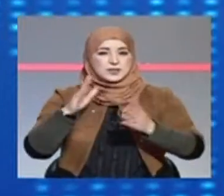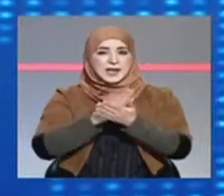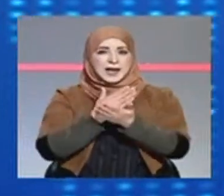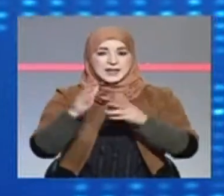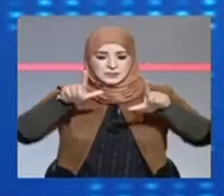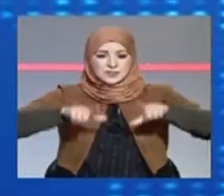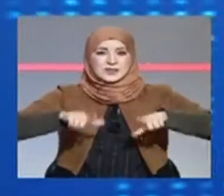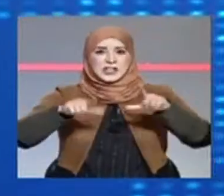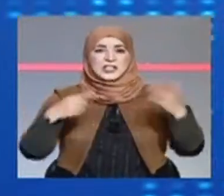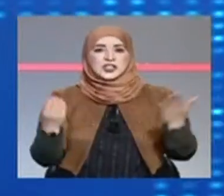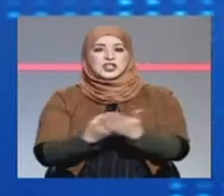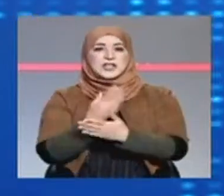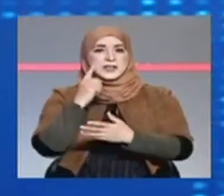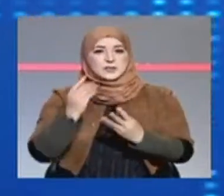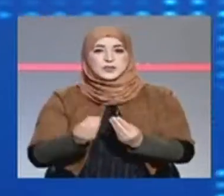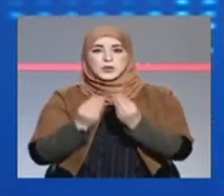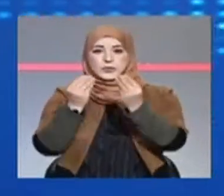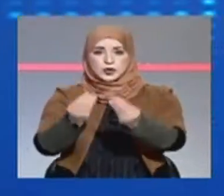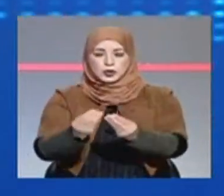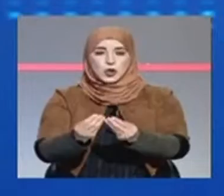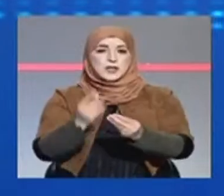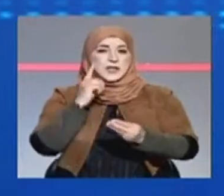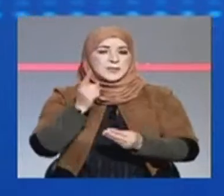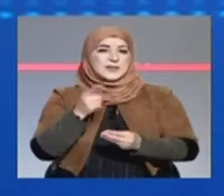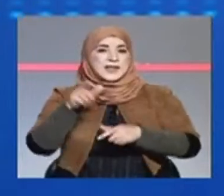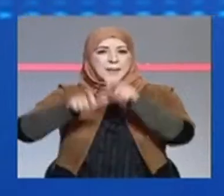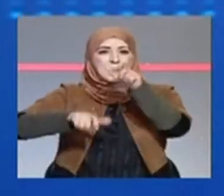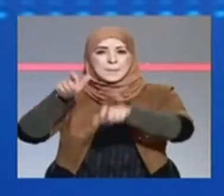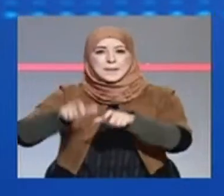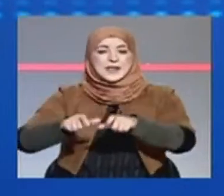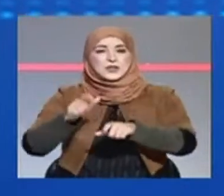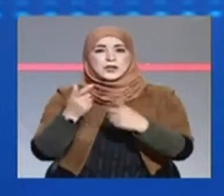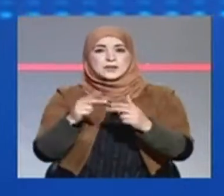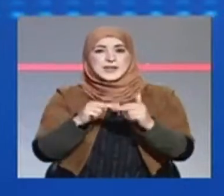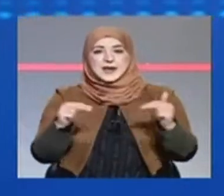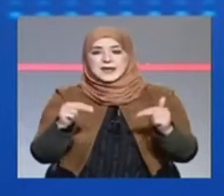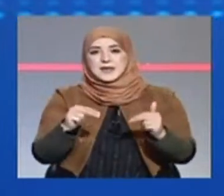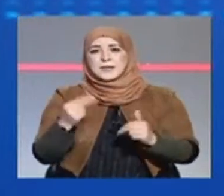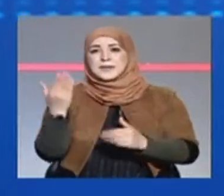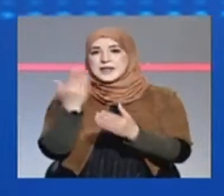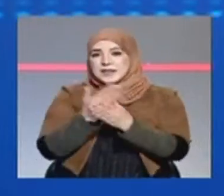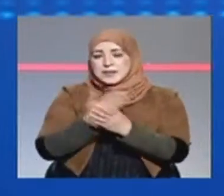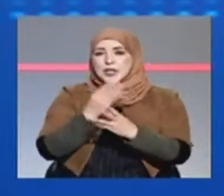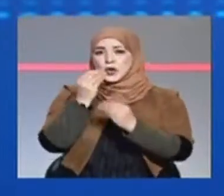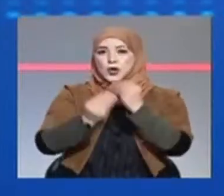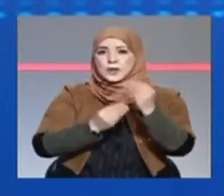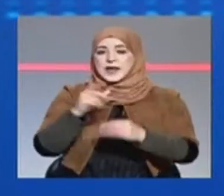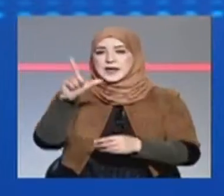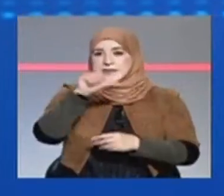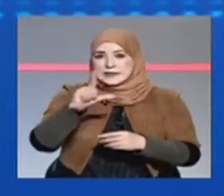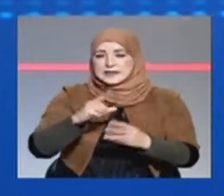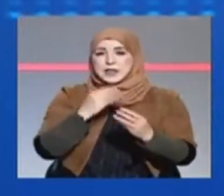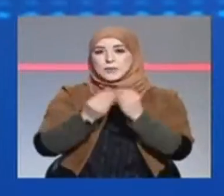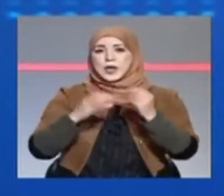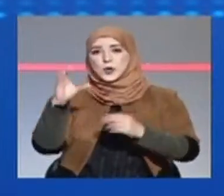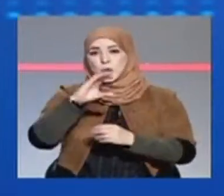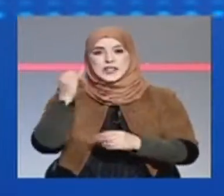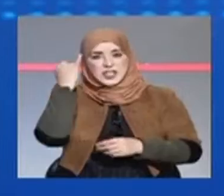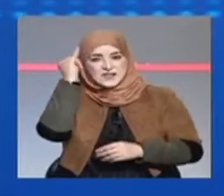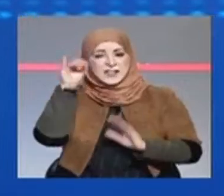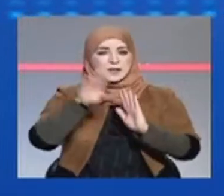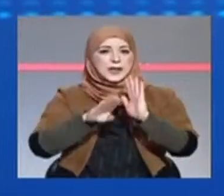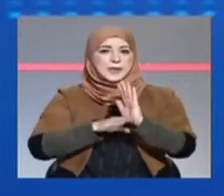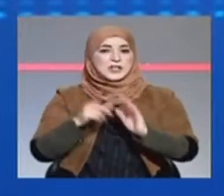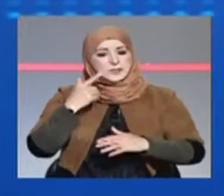لايداع مطالب الاقامه ونصف الاقامه الخاصه ب تلاميذ المرحله الابتدائيه والاعداديه والثانويه مبادره رحب